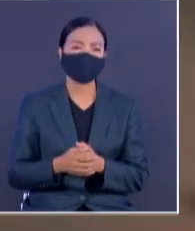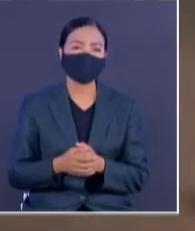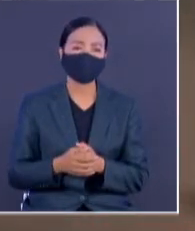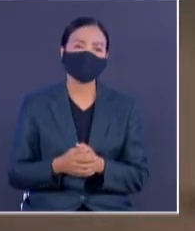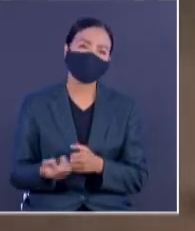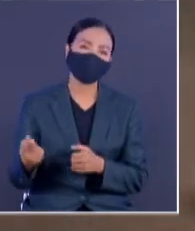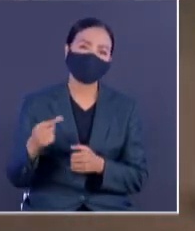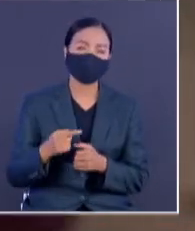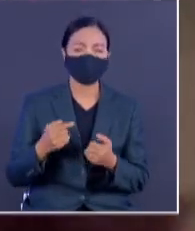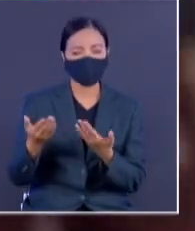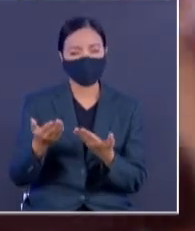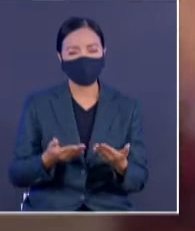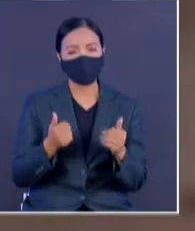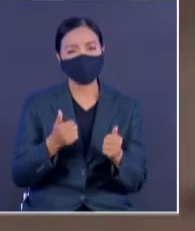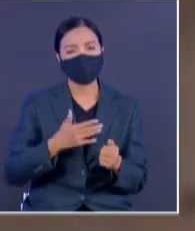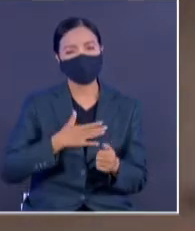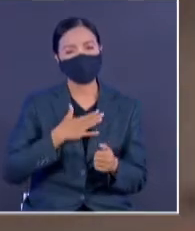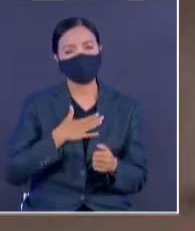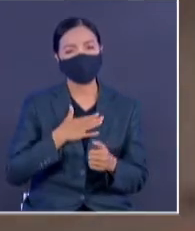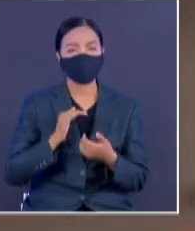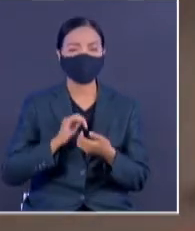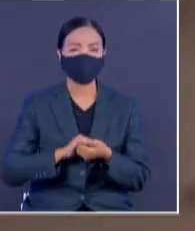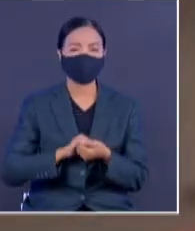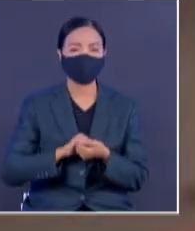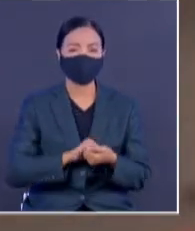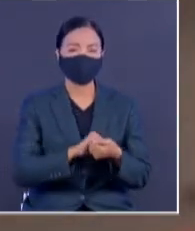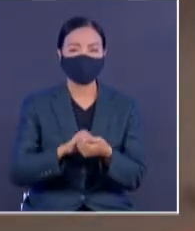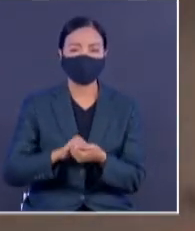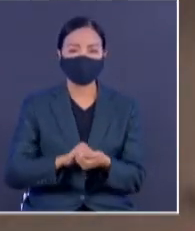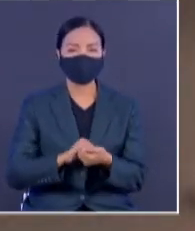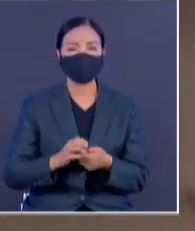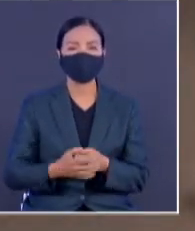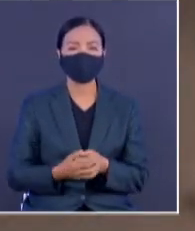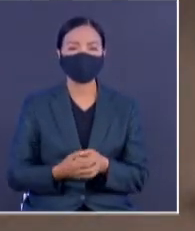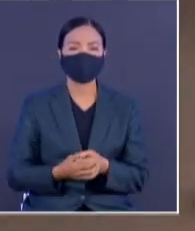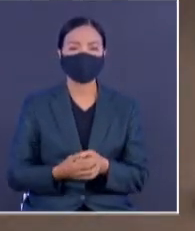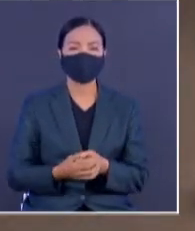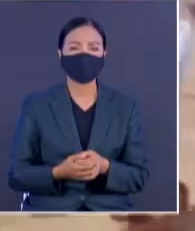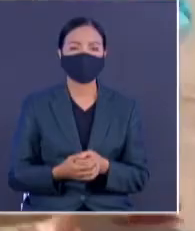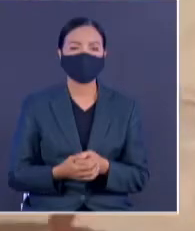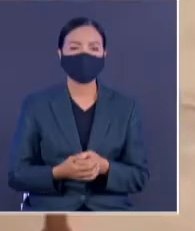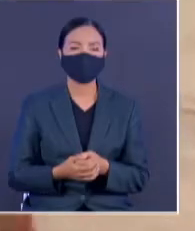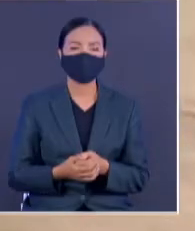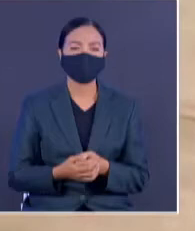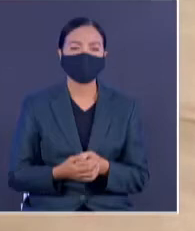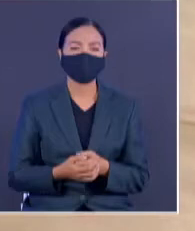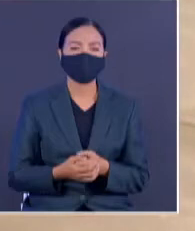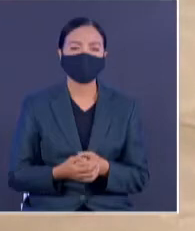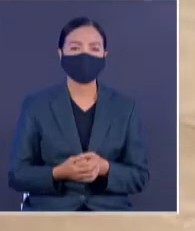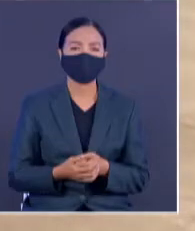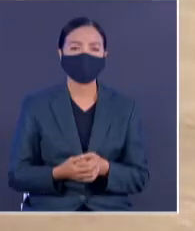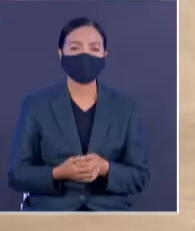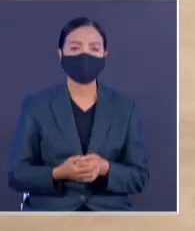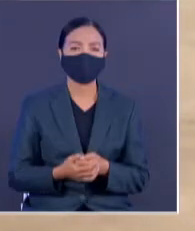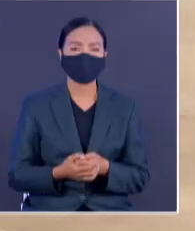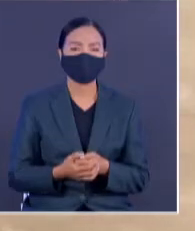างดีภูมิใจที่ให้ความร่วมมือกันดีแล้วค่ะ ผู้ปกครองคุณพ่อคุณแม่ที่มารับลูกรับหล